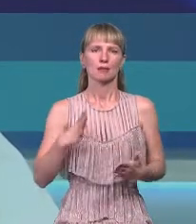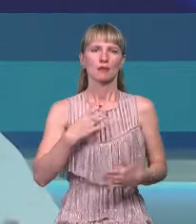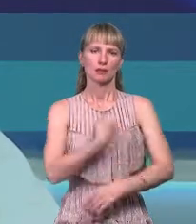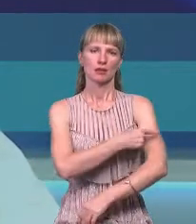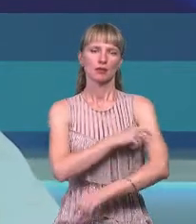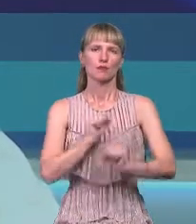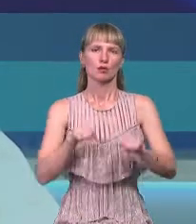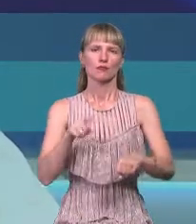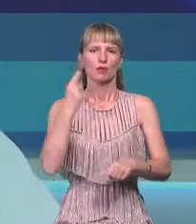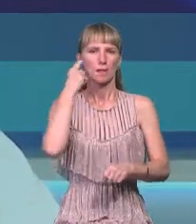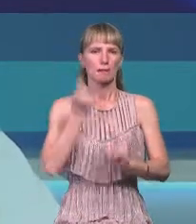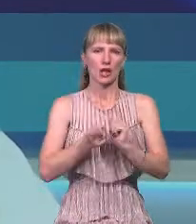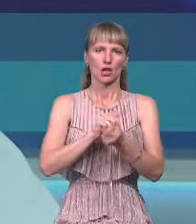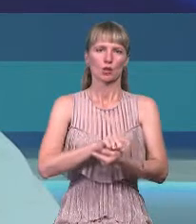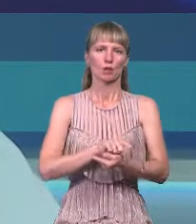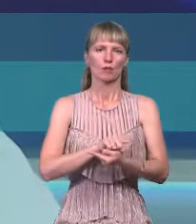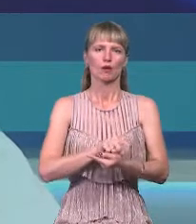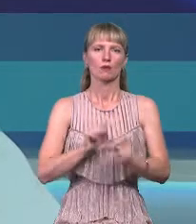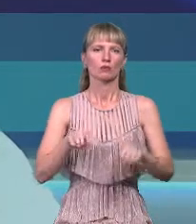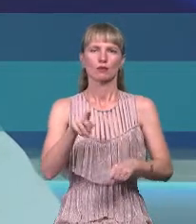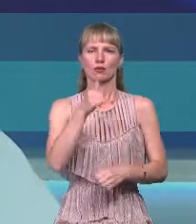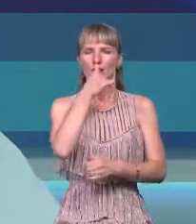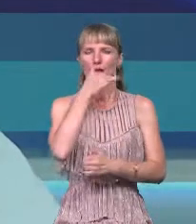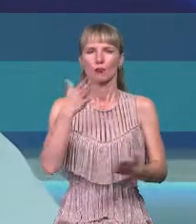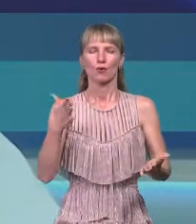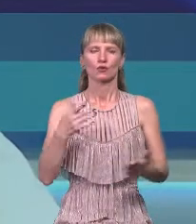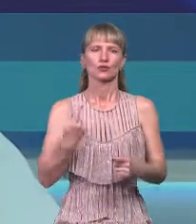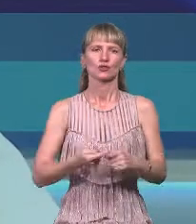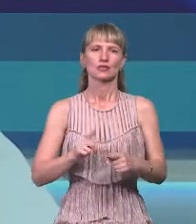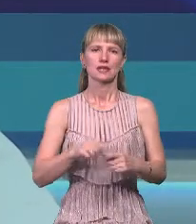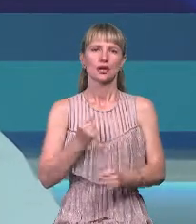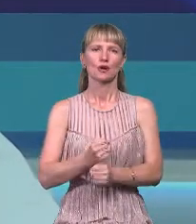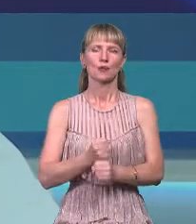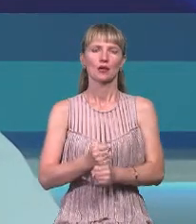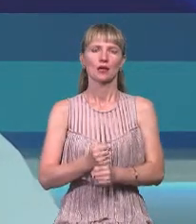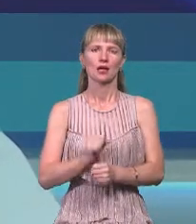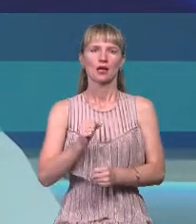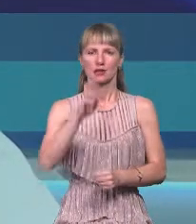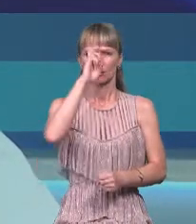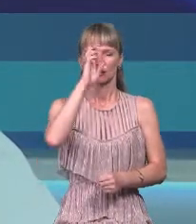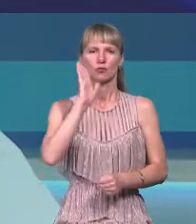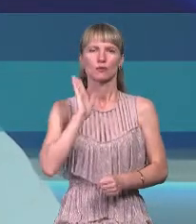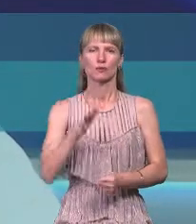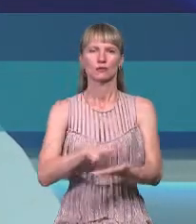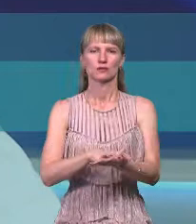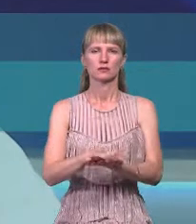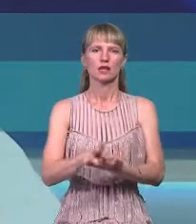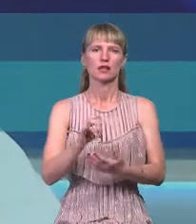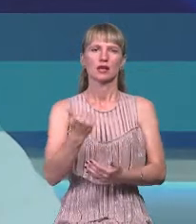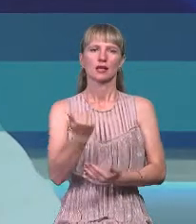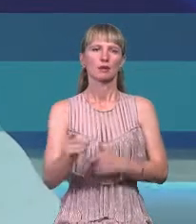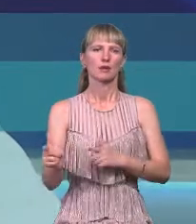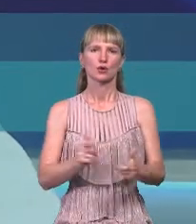медицині, можливо, вона передумає, можливо, вона взагалі не може це робити, а держава буде витрачати кошти на її